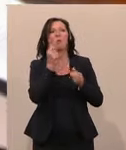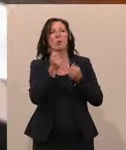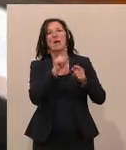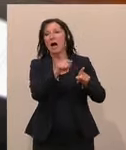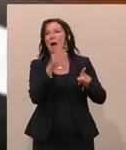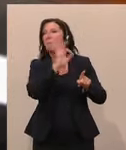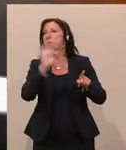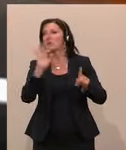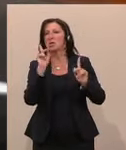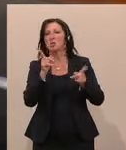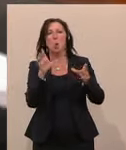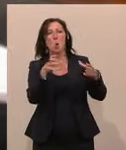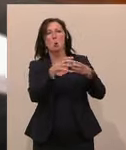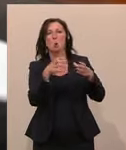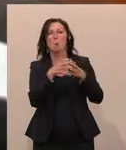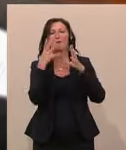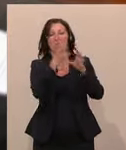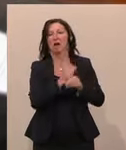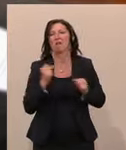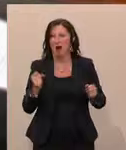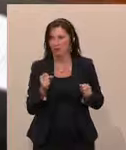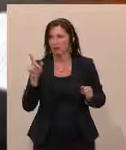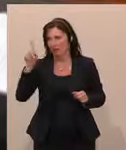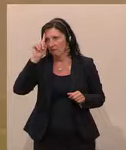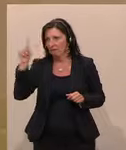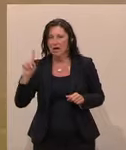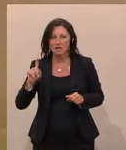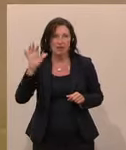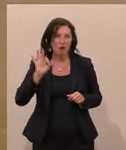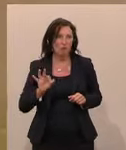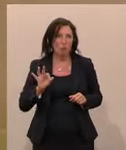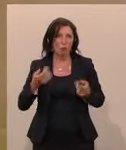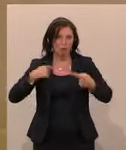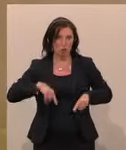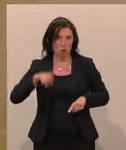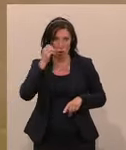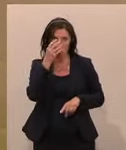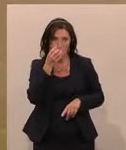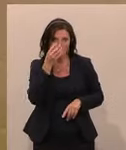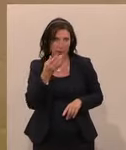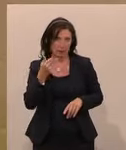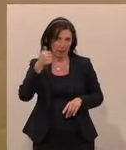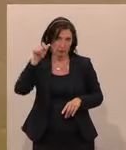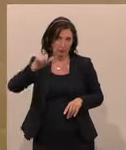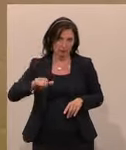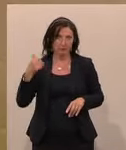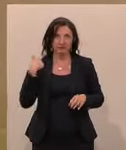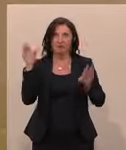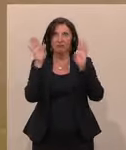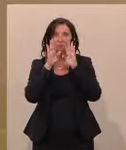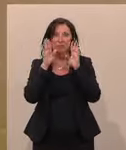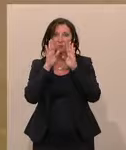Sie kennen aus Tulln im Vorstand der FPÖ ein Mitglied des Vorstands, die auf Facebook